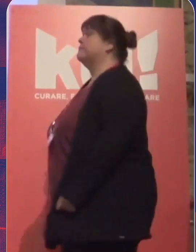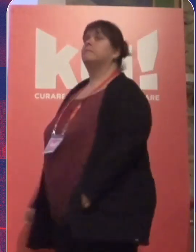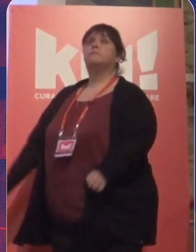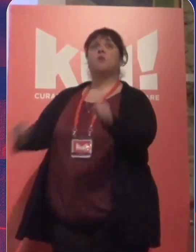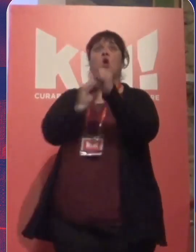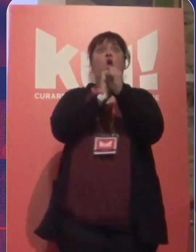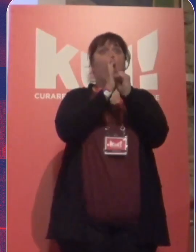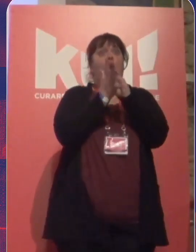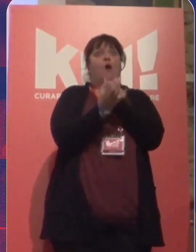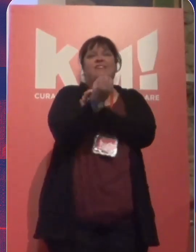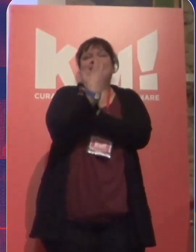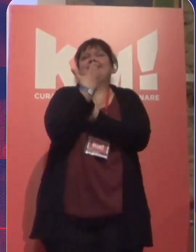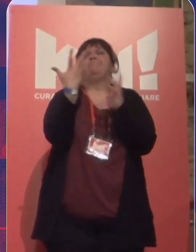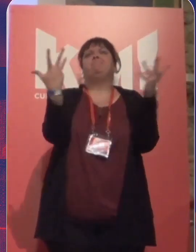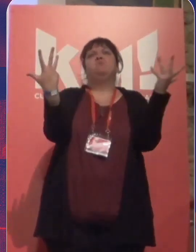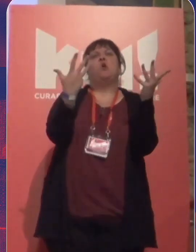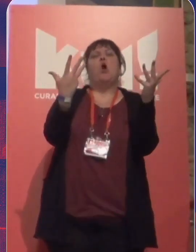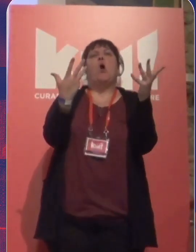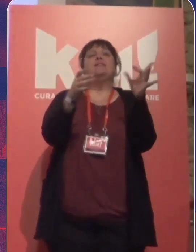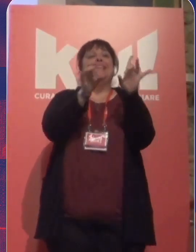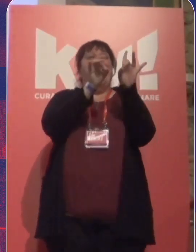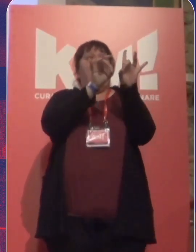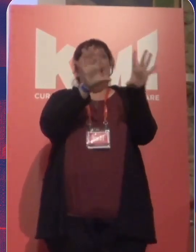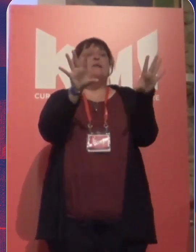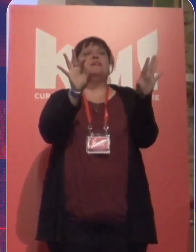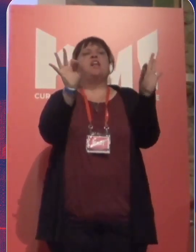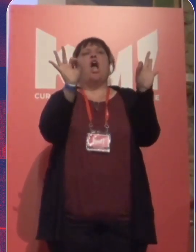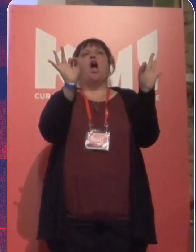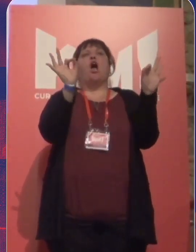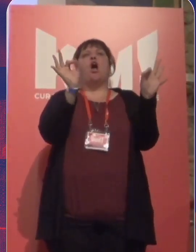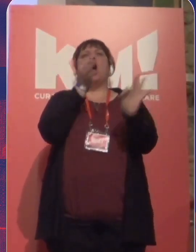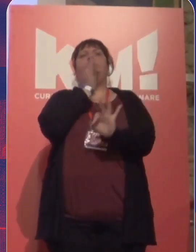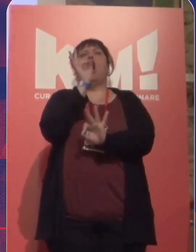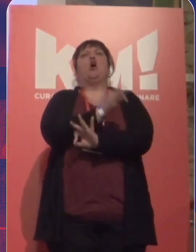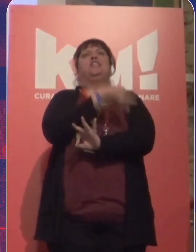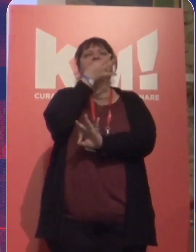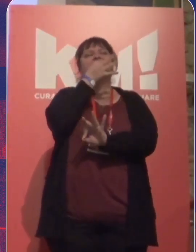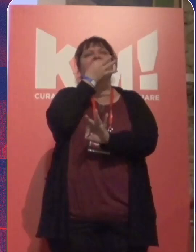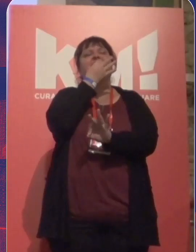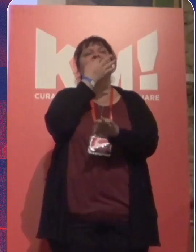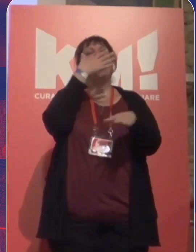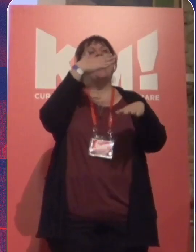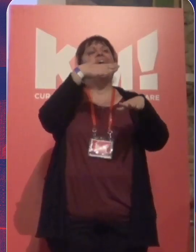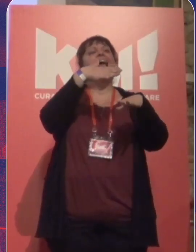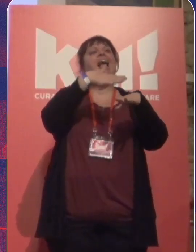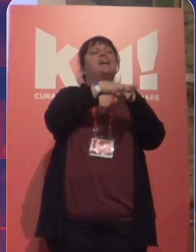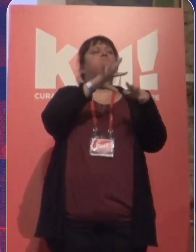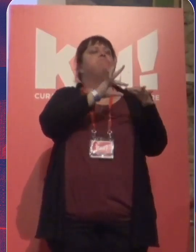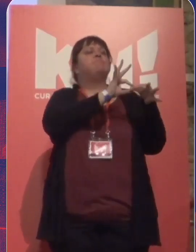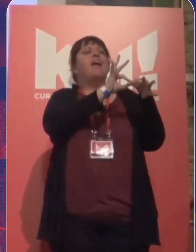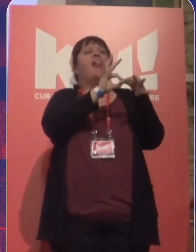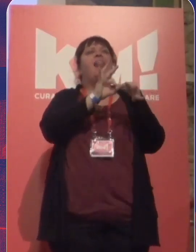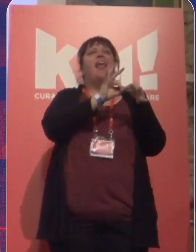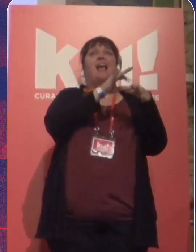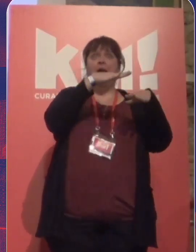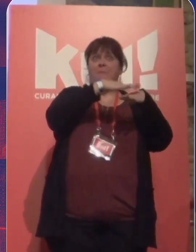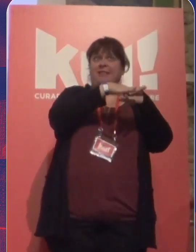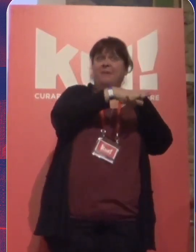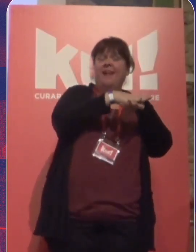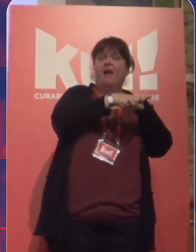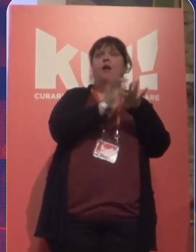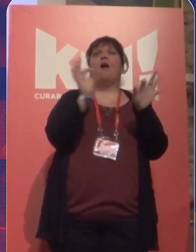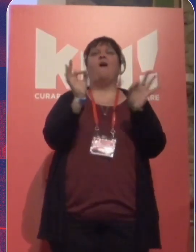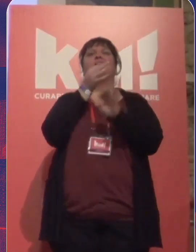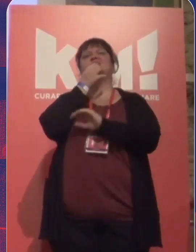una menzogna o è una menzogna al tempo stesso però il virus ci ha anche